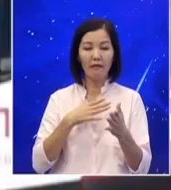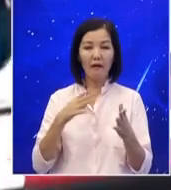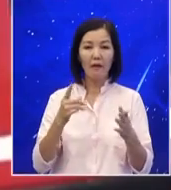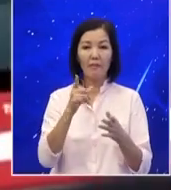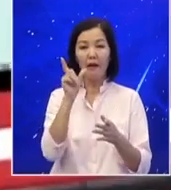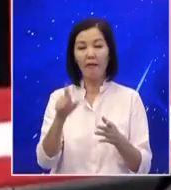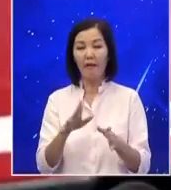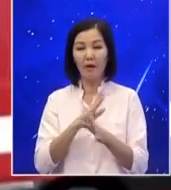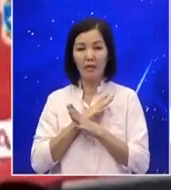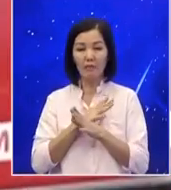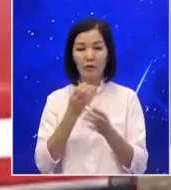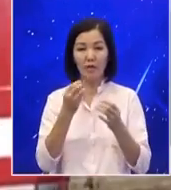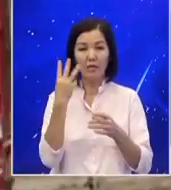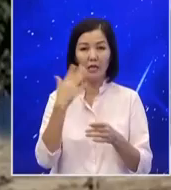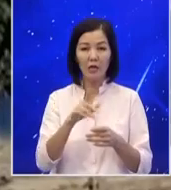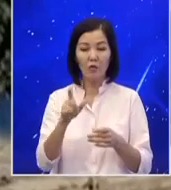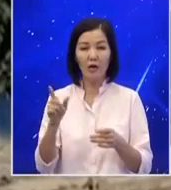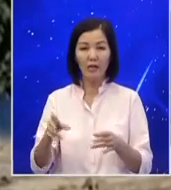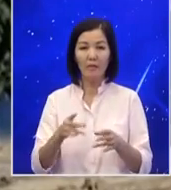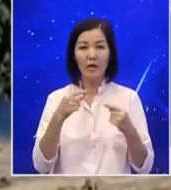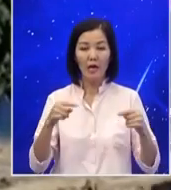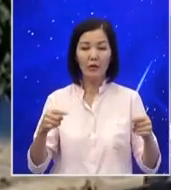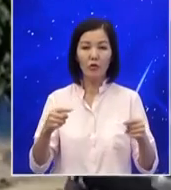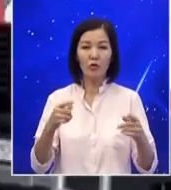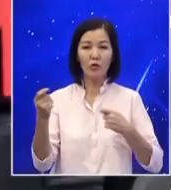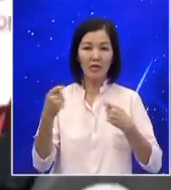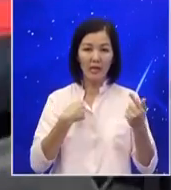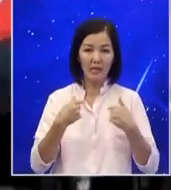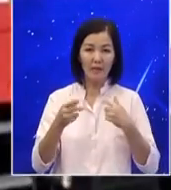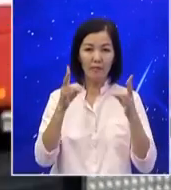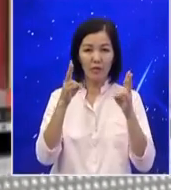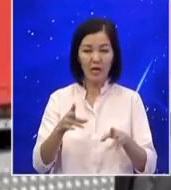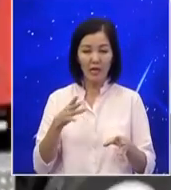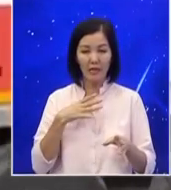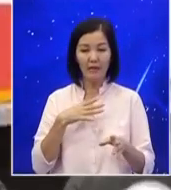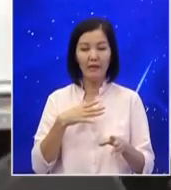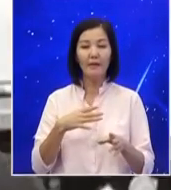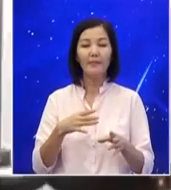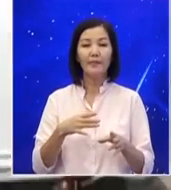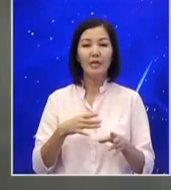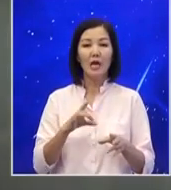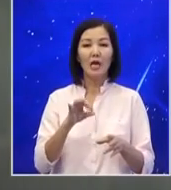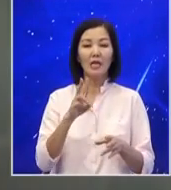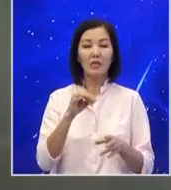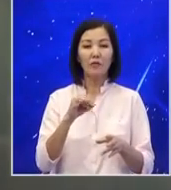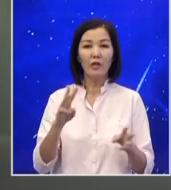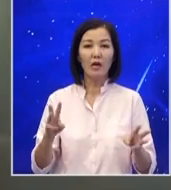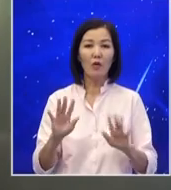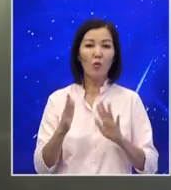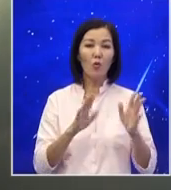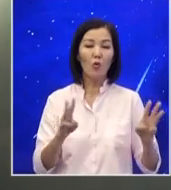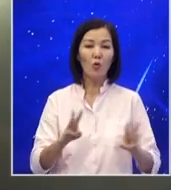азаматтың өмірін жалмады, тағы 50-ден аса тұрғын түрлі деңгейде дене жарақатын алған. Айта кетейік, Ростовтағы алапат орман